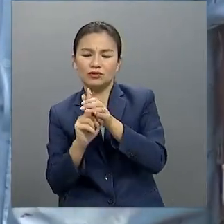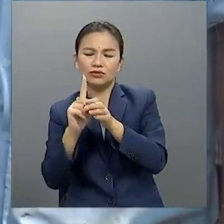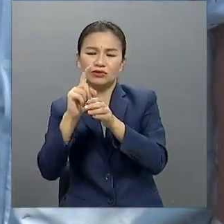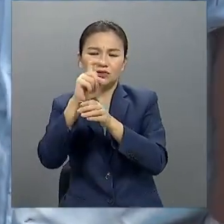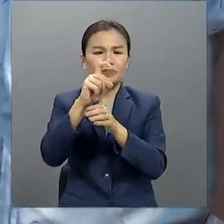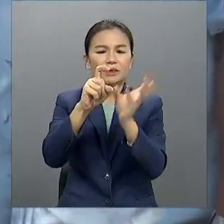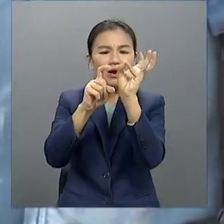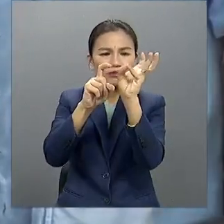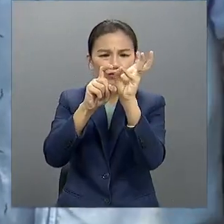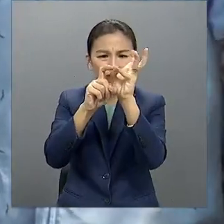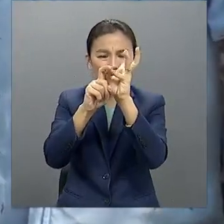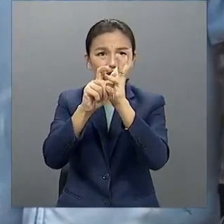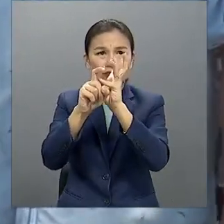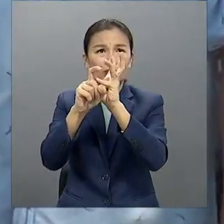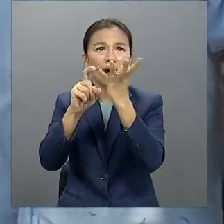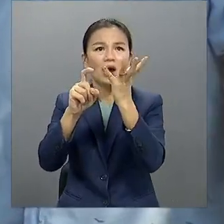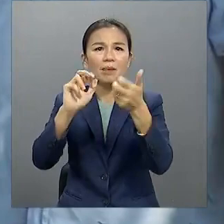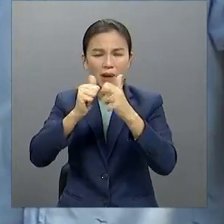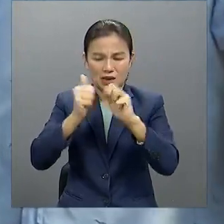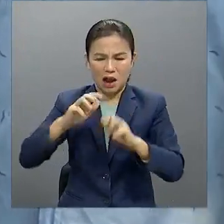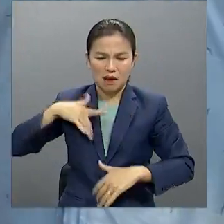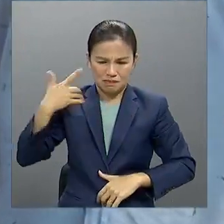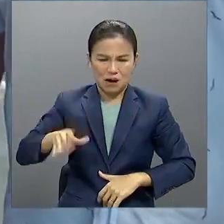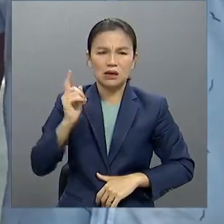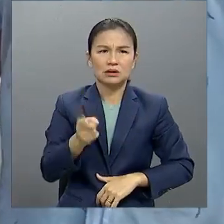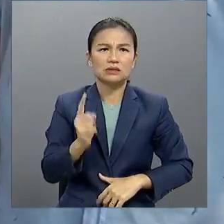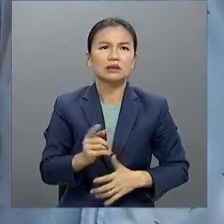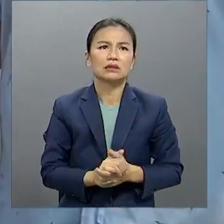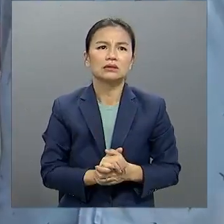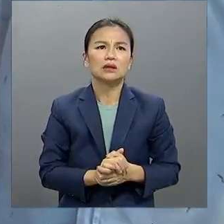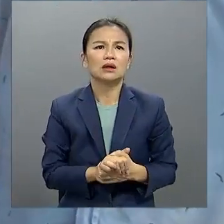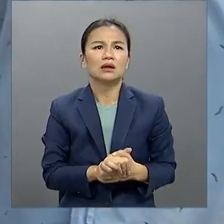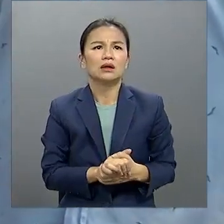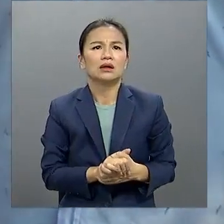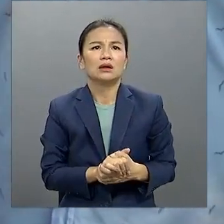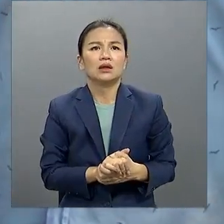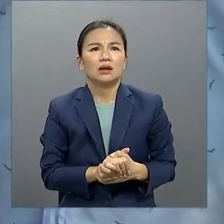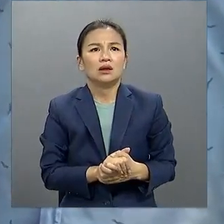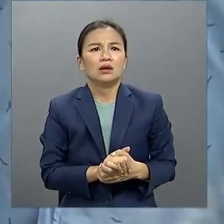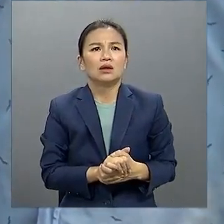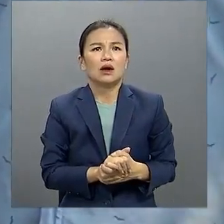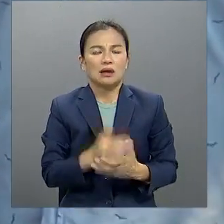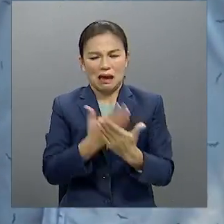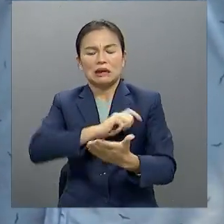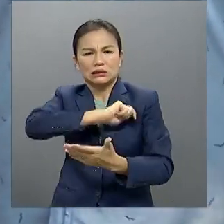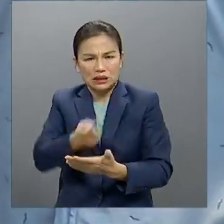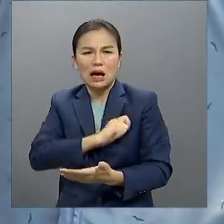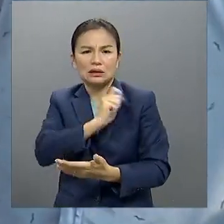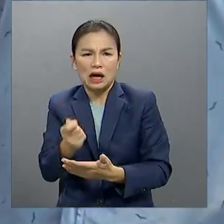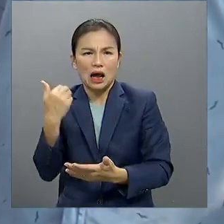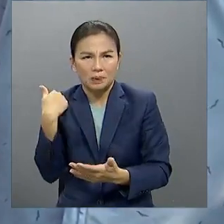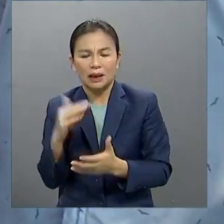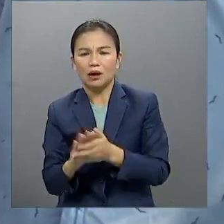าเนี่ยเราเดือดร้อนจริงๆนะคะเพราะว่าเราก็พยายามทำนะคะต้นทุนก็สูงอยู่แล้วผลผลิตออกมาไม่ได้เท่